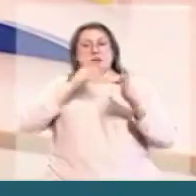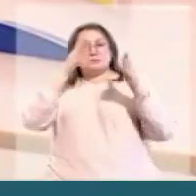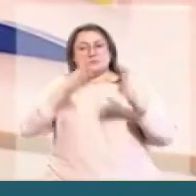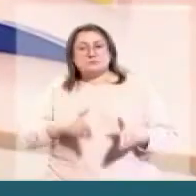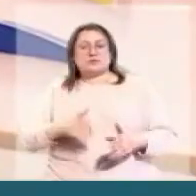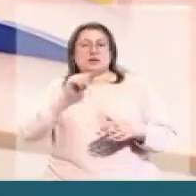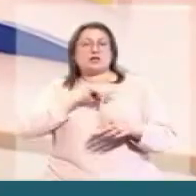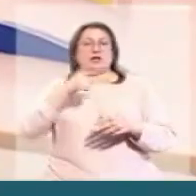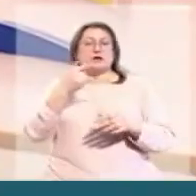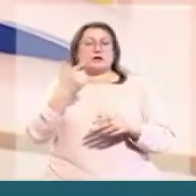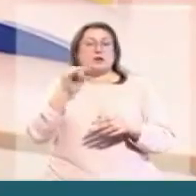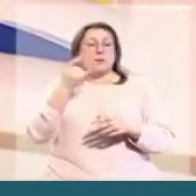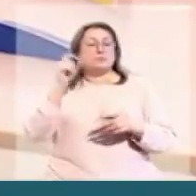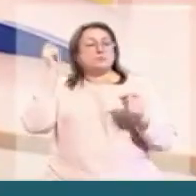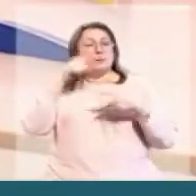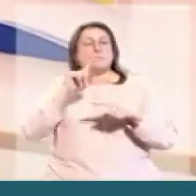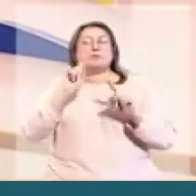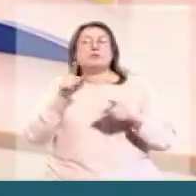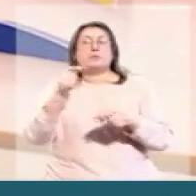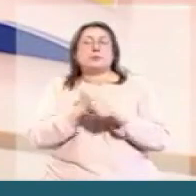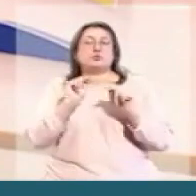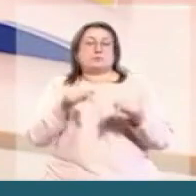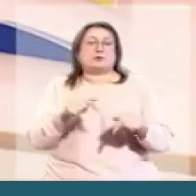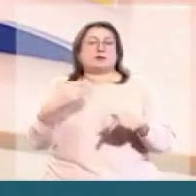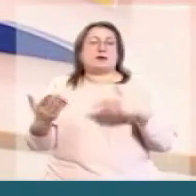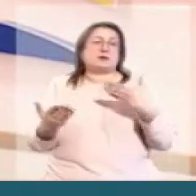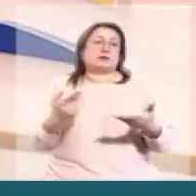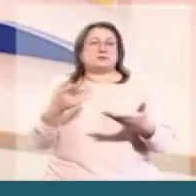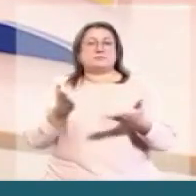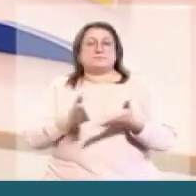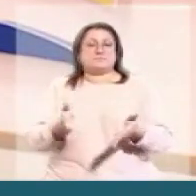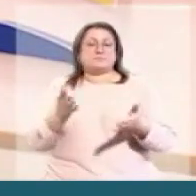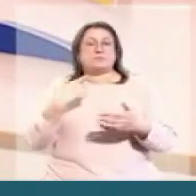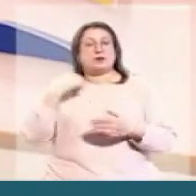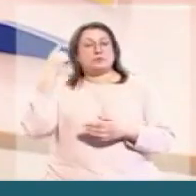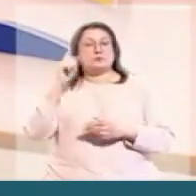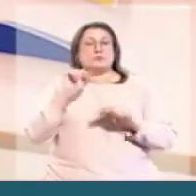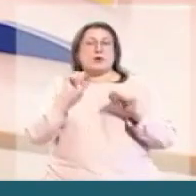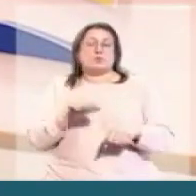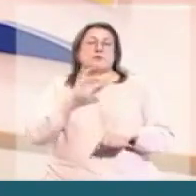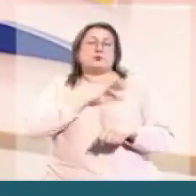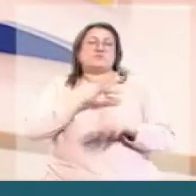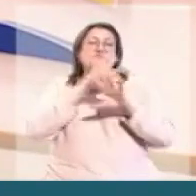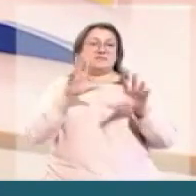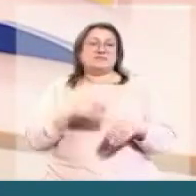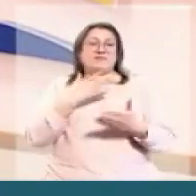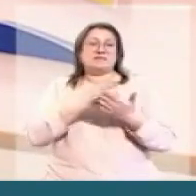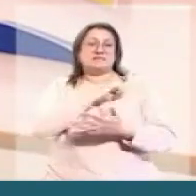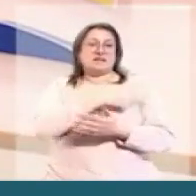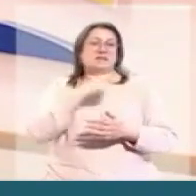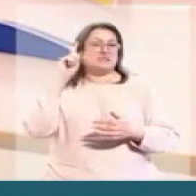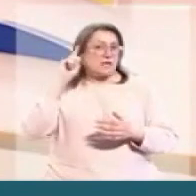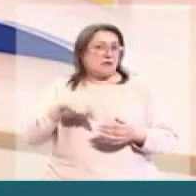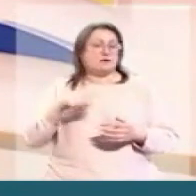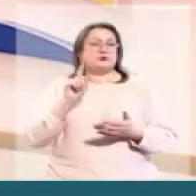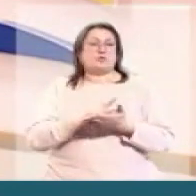каждого героя, стараемся понять, почему он поступил тем или иным образом. Я думаю, что смогу применить все свои силы и навыки